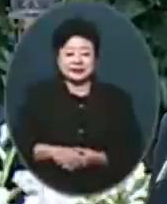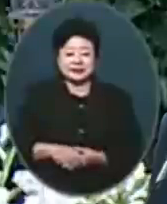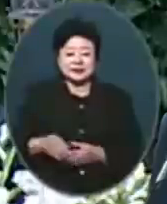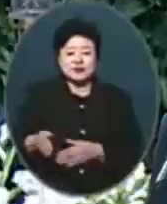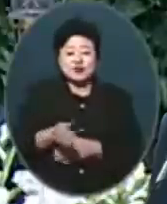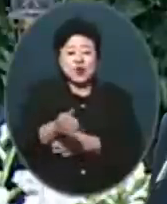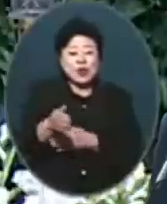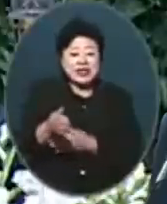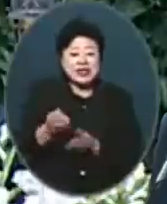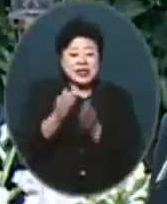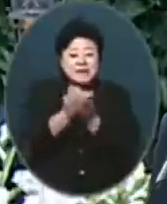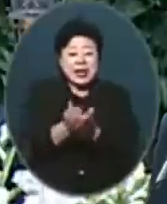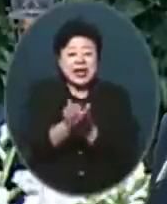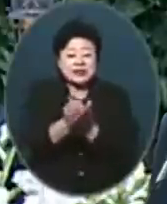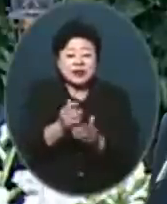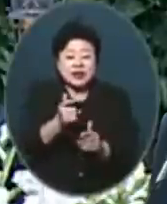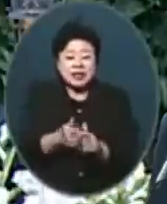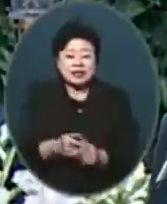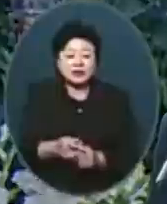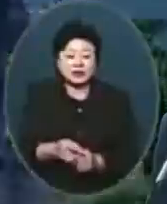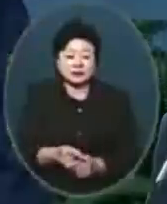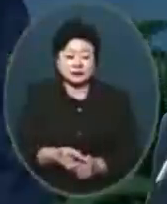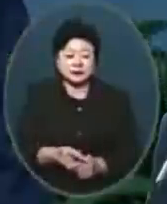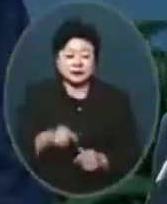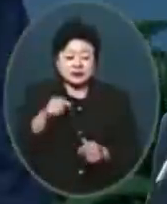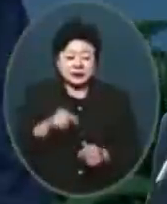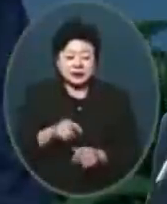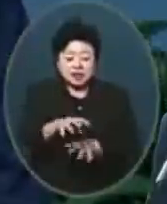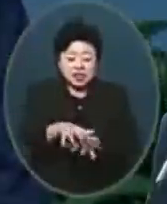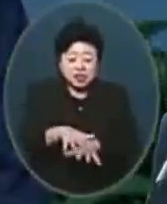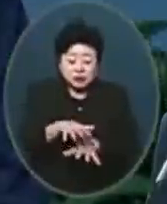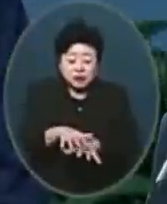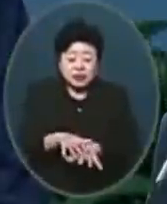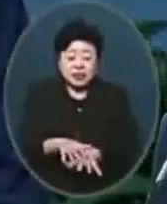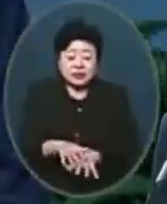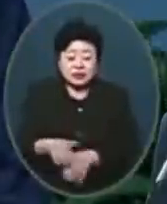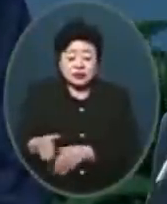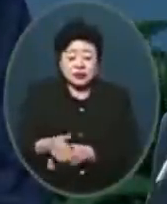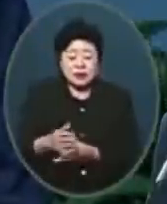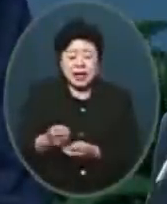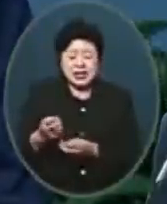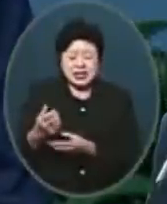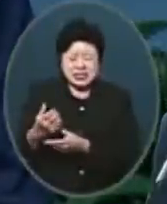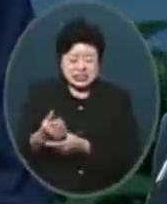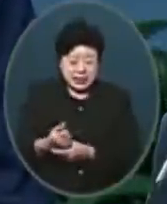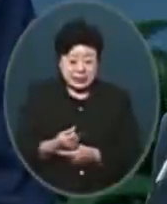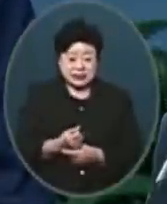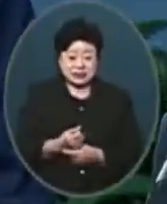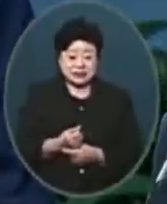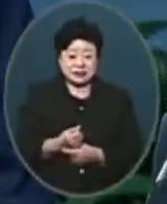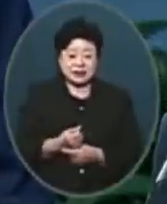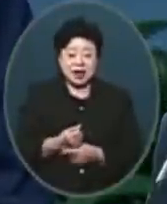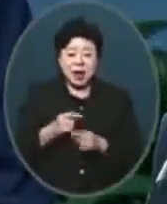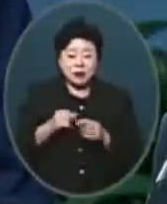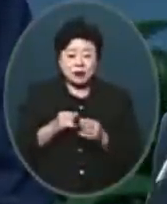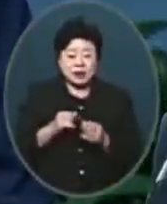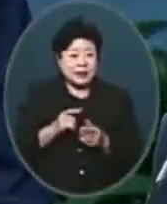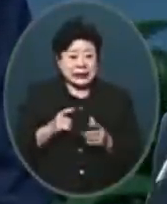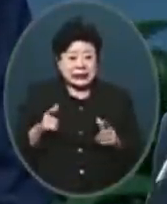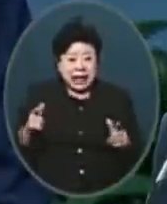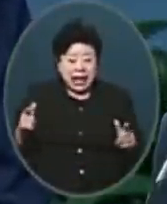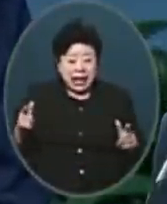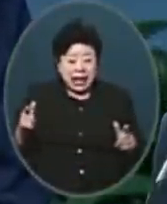고깃배에서 예수님 시킨 대로 그물을 던져서 고기를 많이 잡으니까 아 보통 사람이